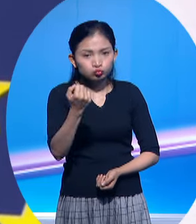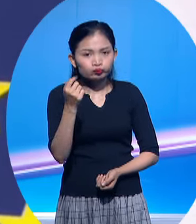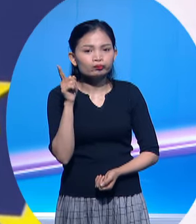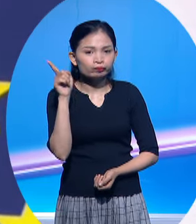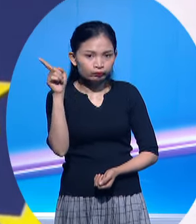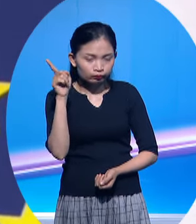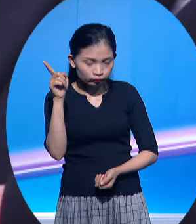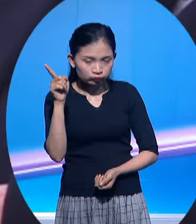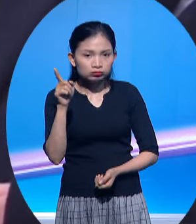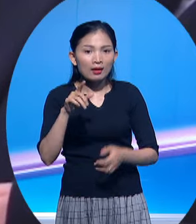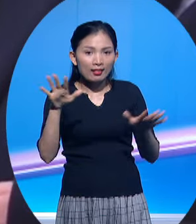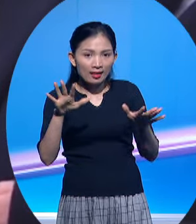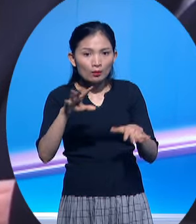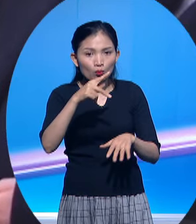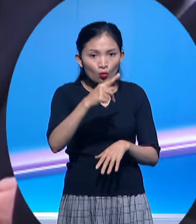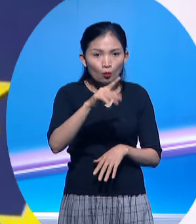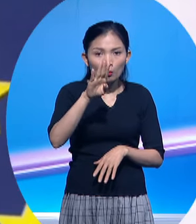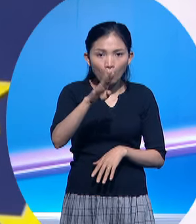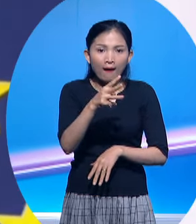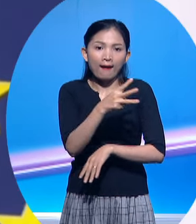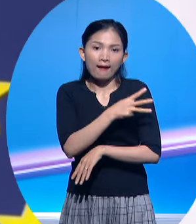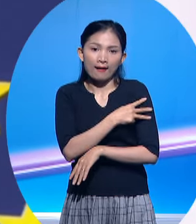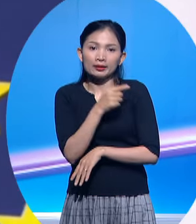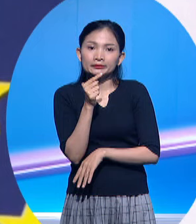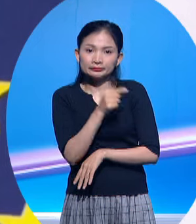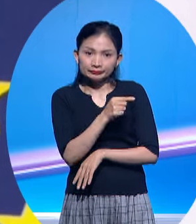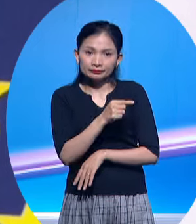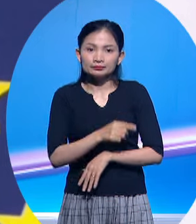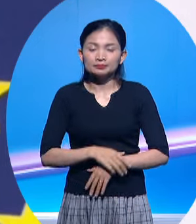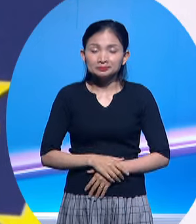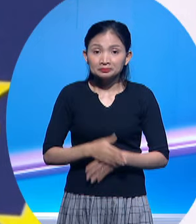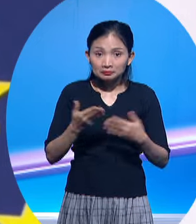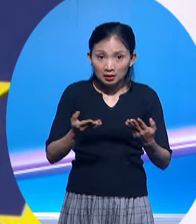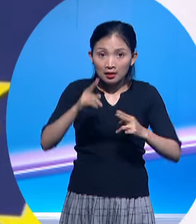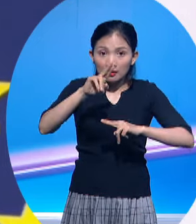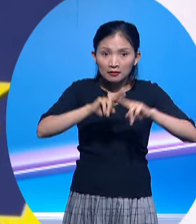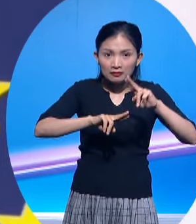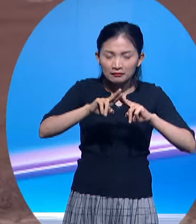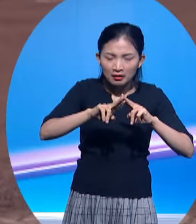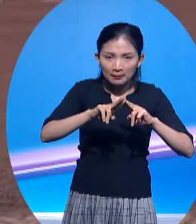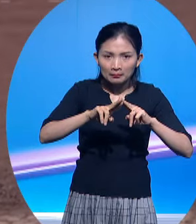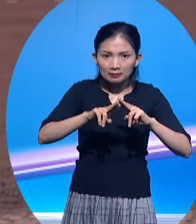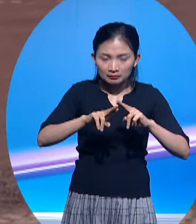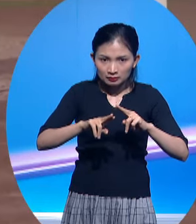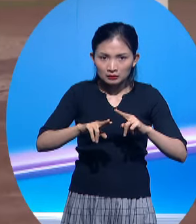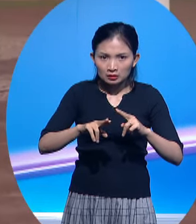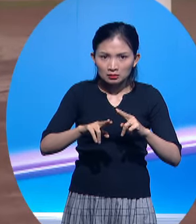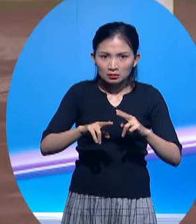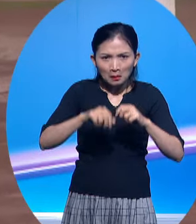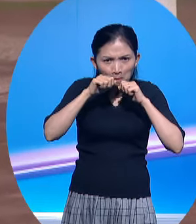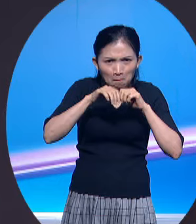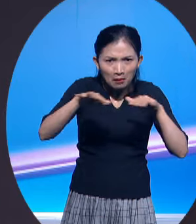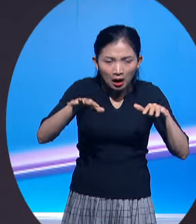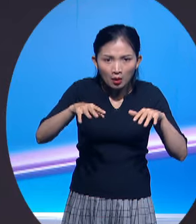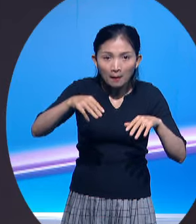dọa về an ninh mà nước Pháp đang phải đối mặt hệ thống Cảnh báo khủng bố của Pháp gồm ba cấp trong đó mức cao nh được kích hoạt khi xảy ra một cuộc tấn